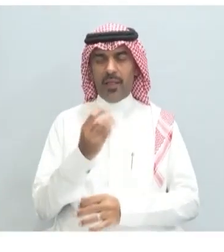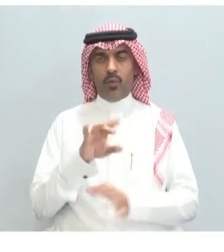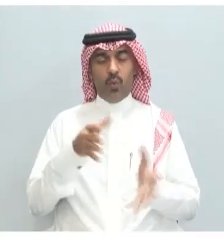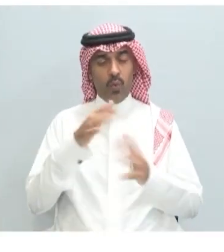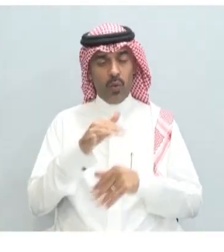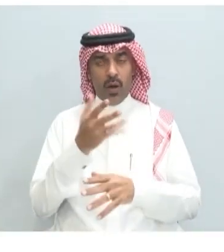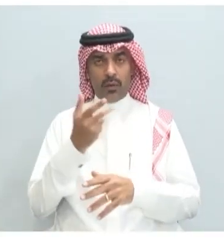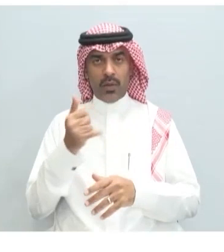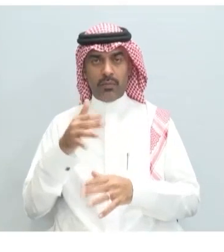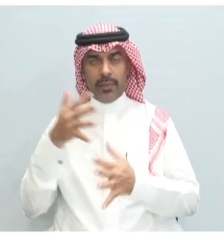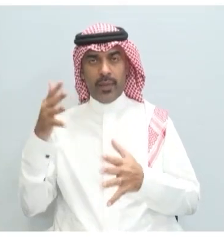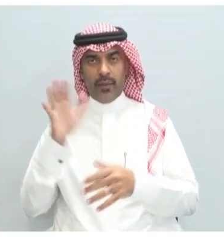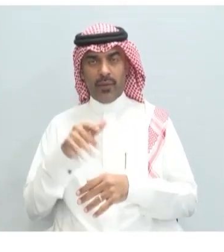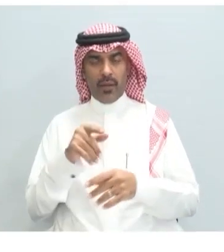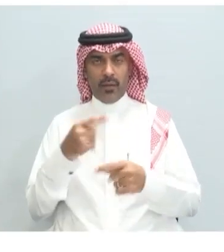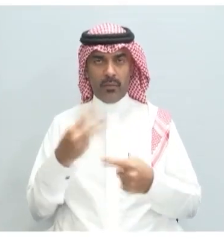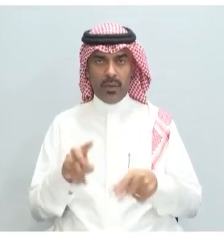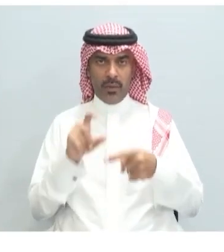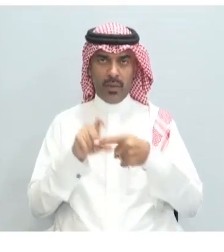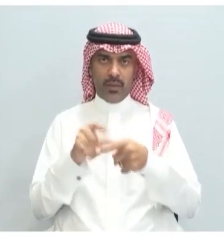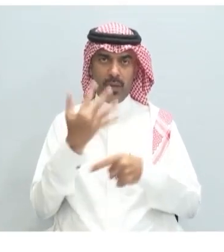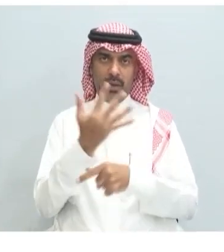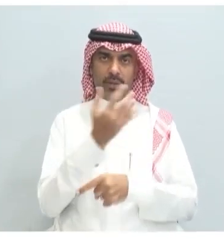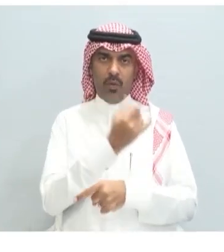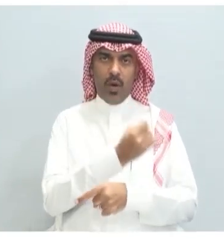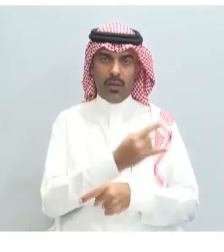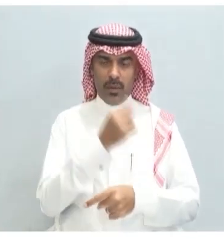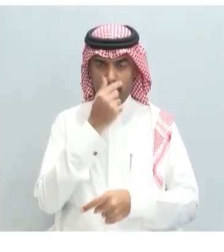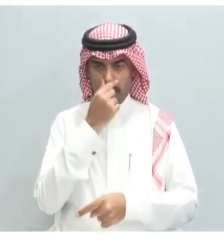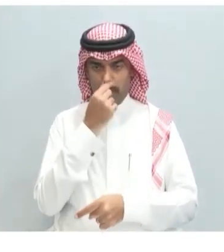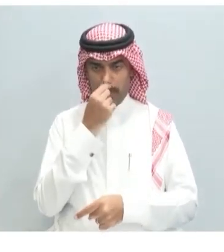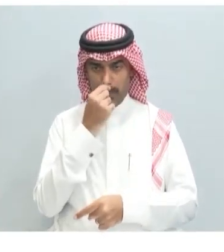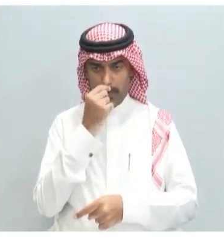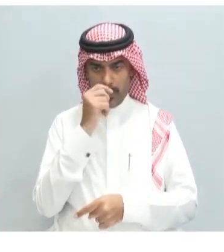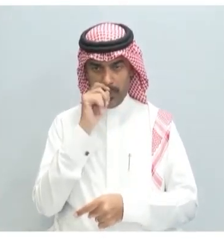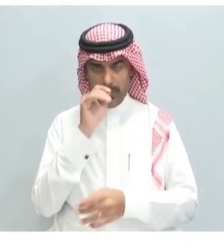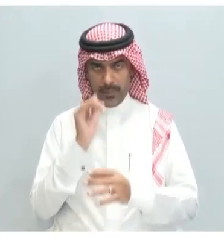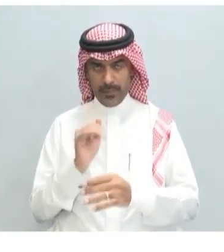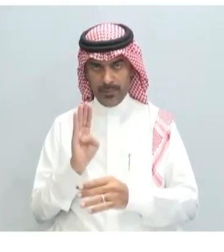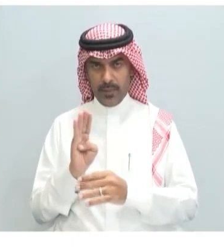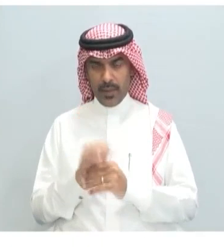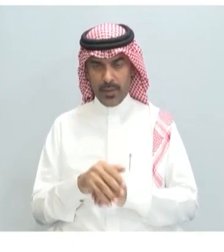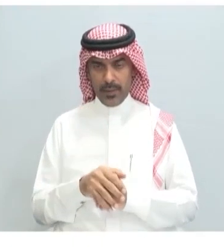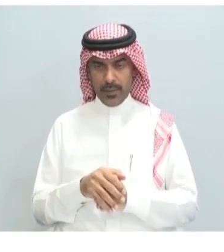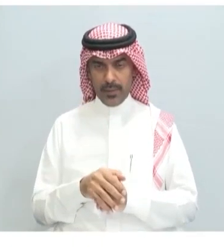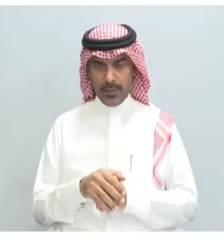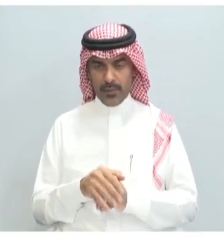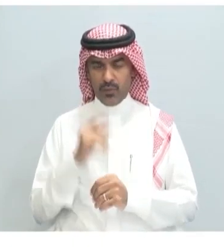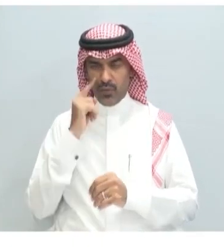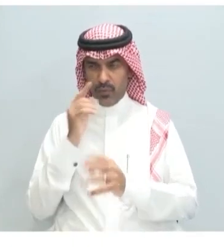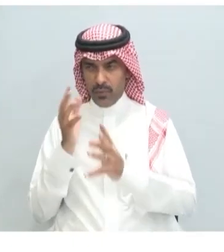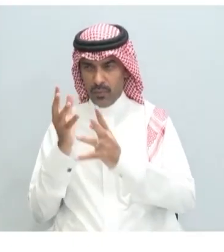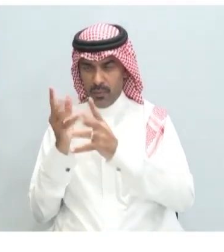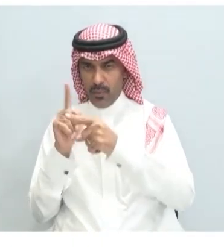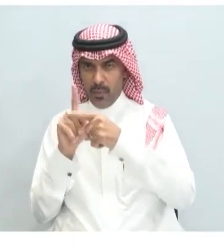تقبل القسمه على 2 في نفس الوقت واح بي الحصول على المجموع 6